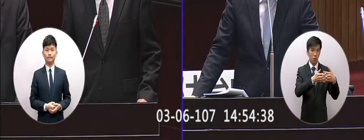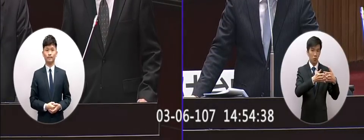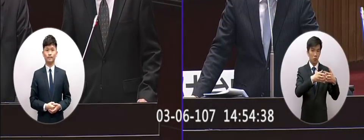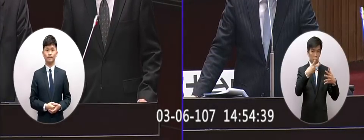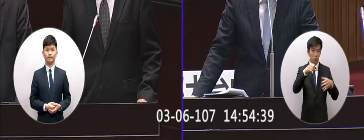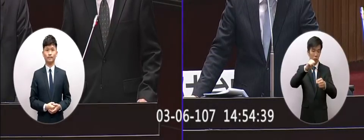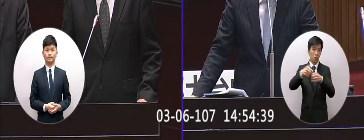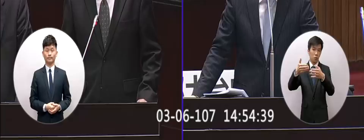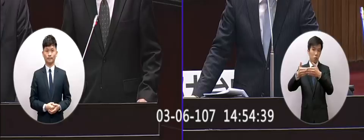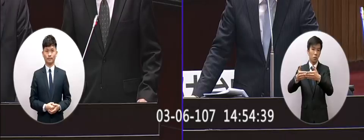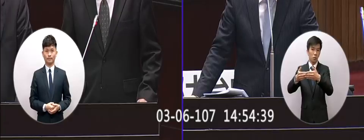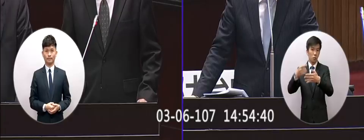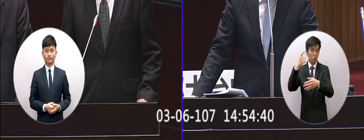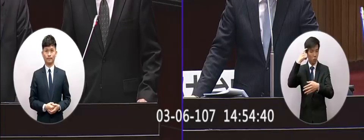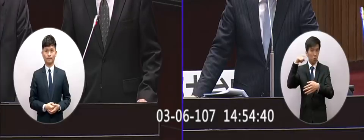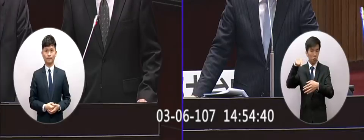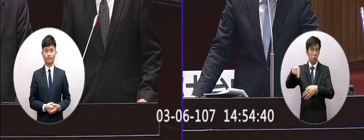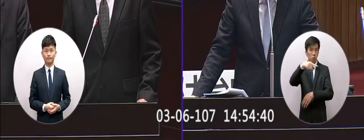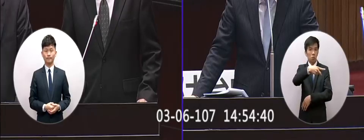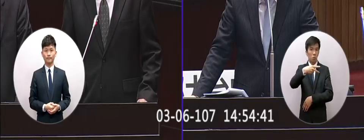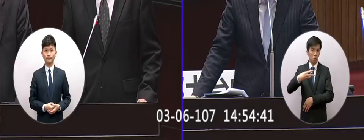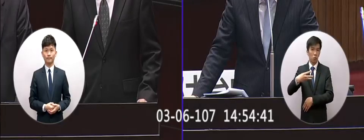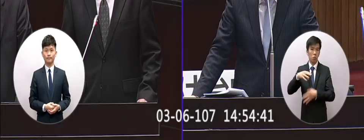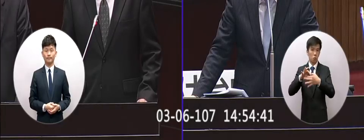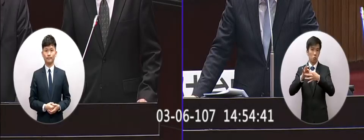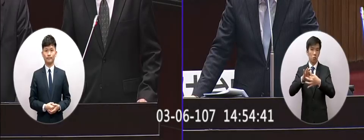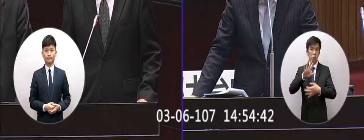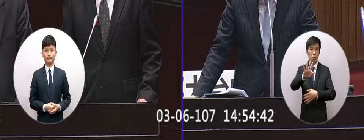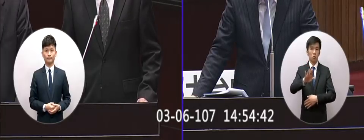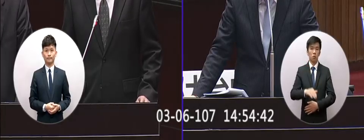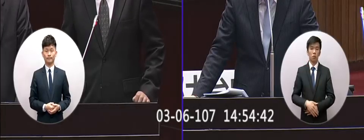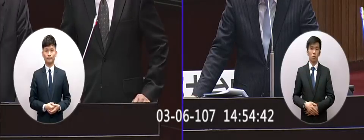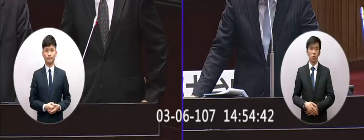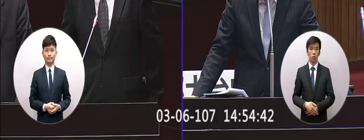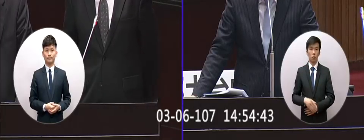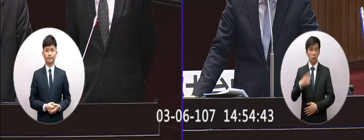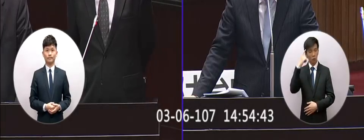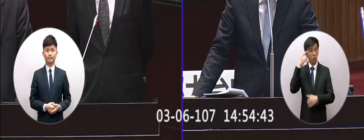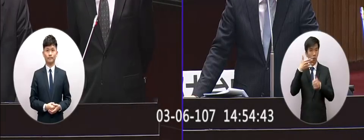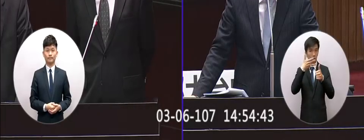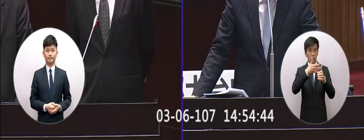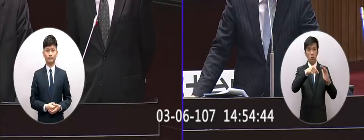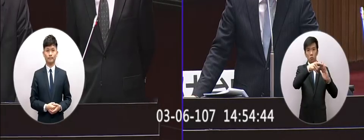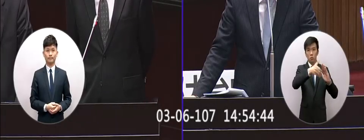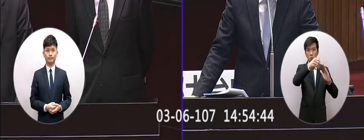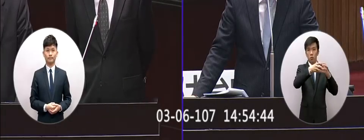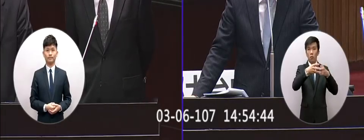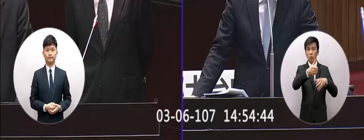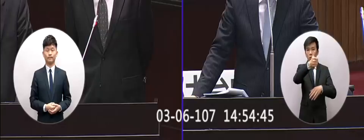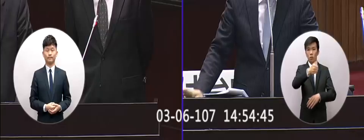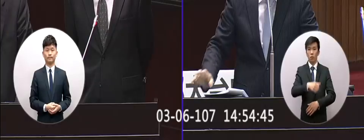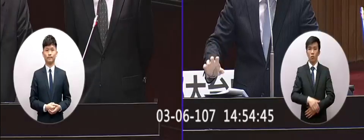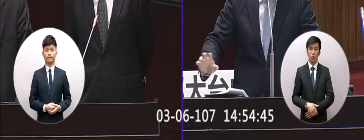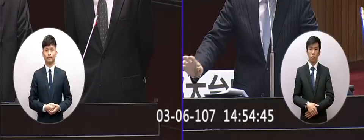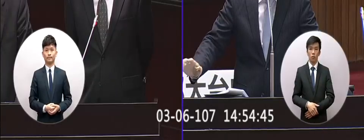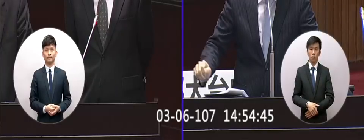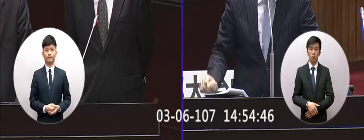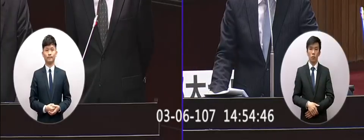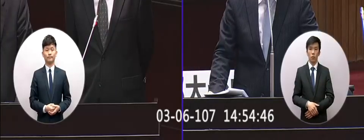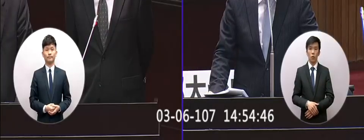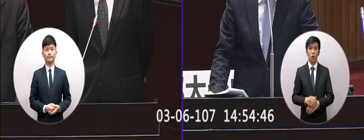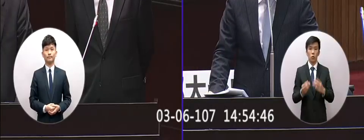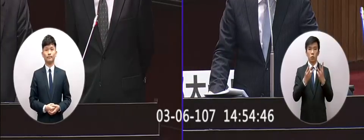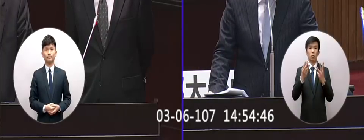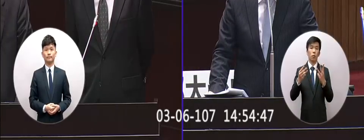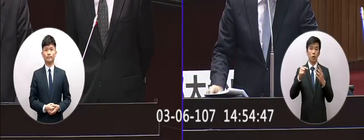看，它是相互联动的。所以请教一下院长跟部长啊，那 Triple Act 通过之